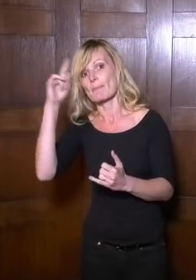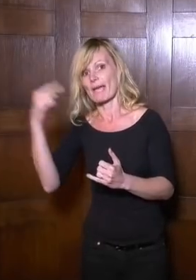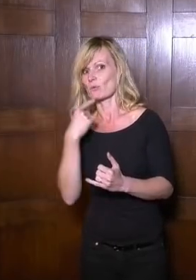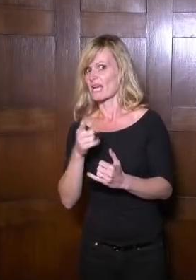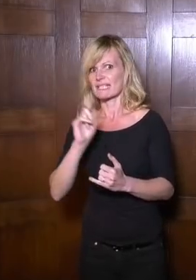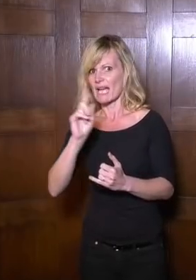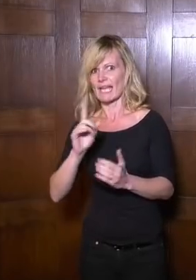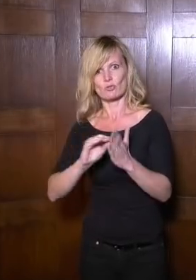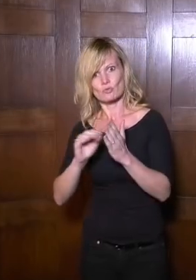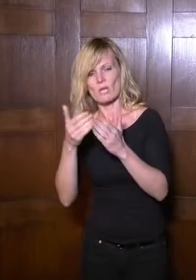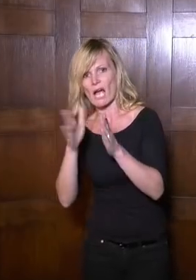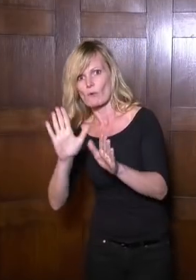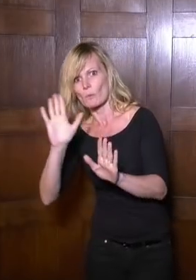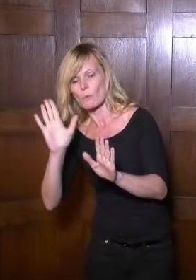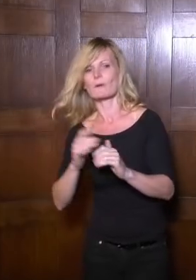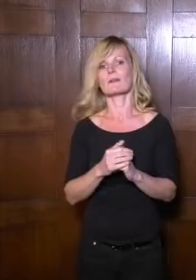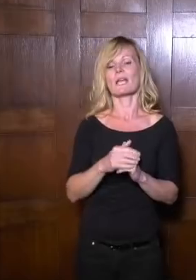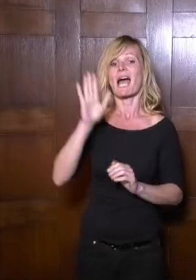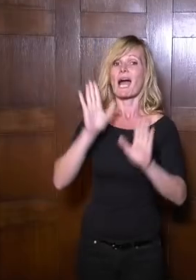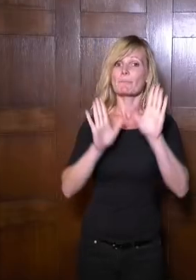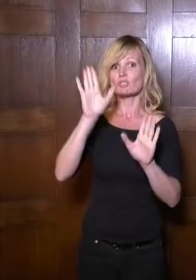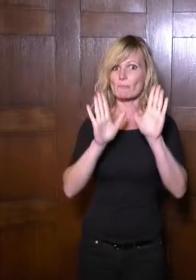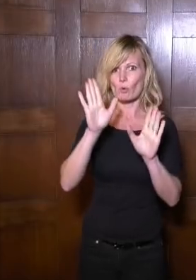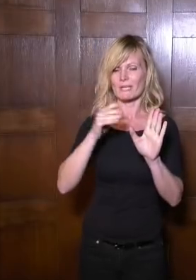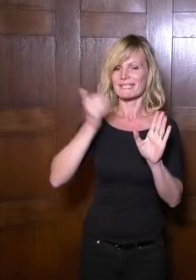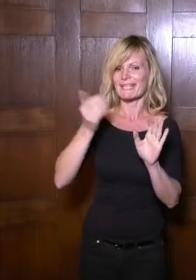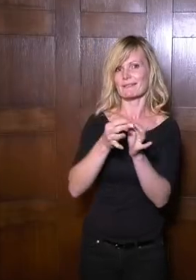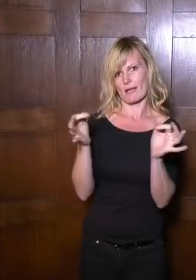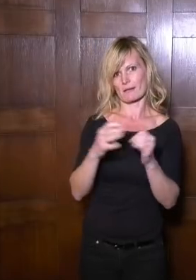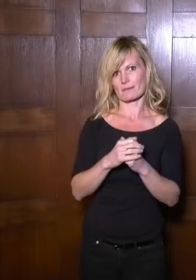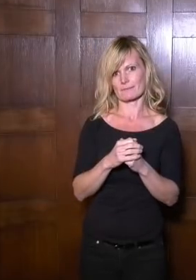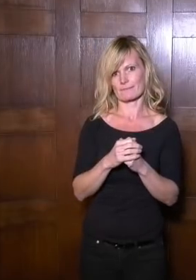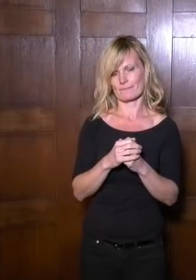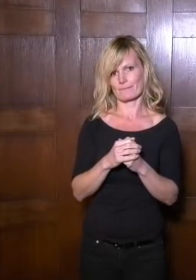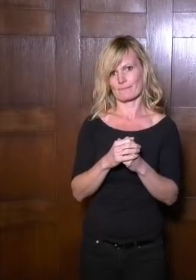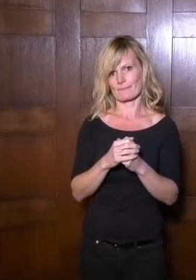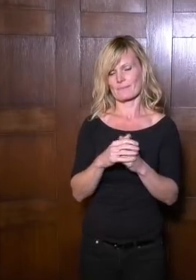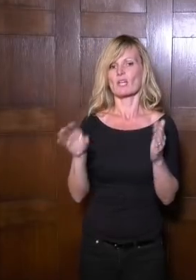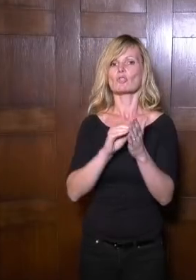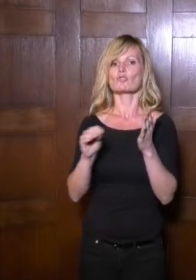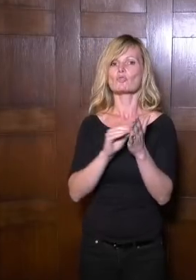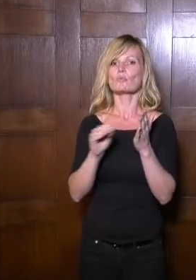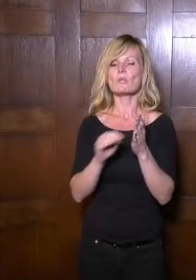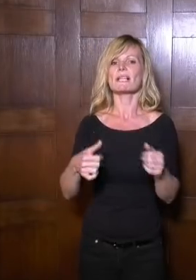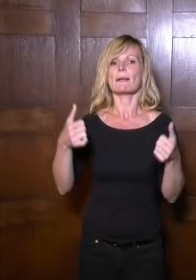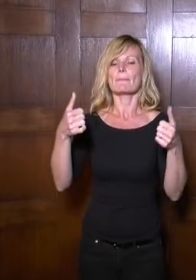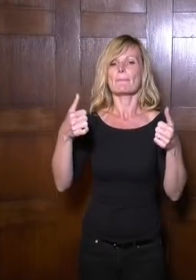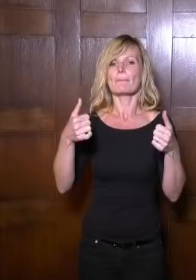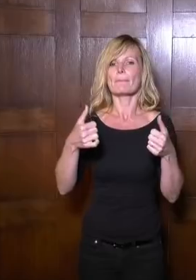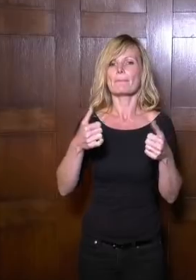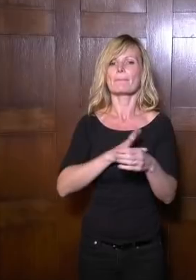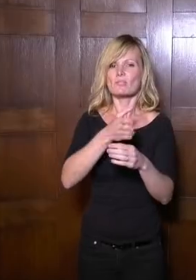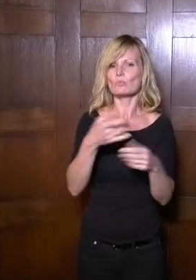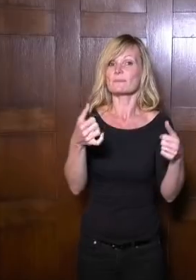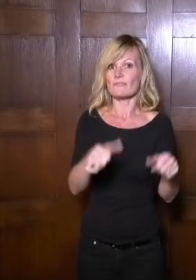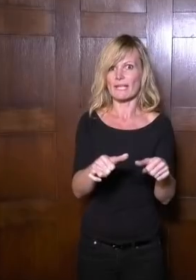Die Abstimmung findet jeden Tag statt. Wir haben ja die Schulbesuchspflicht ausgesetzt, weil uns ein Urteil